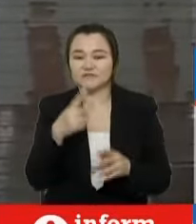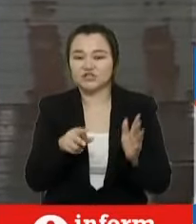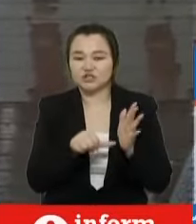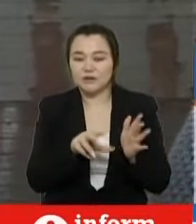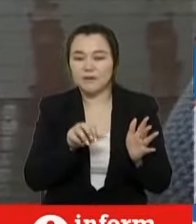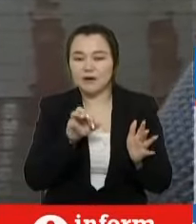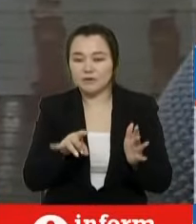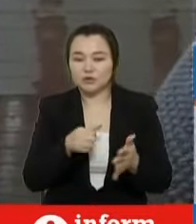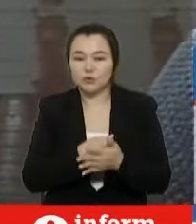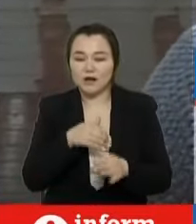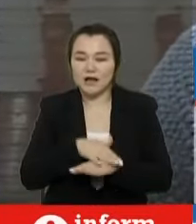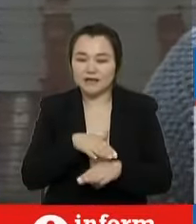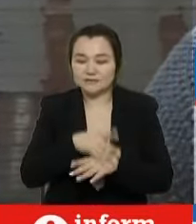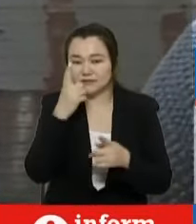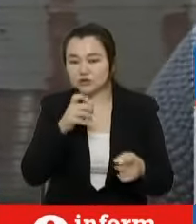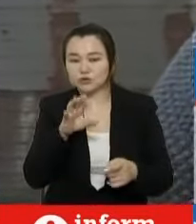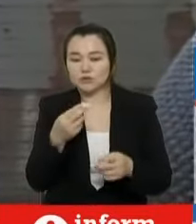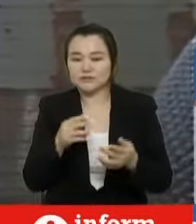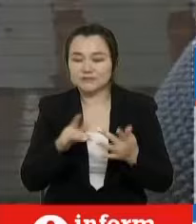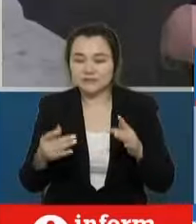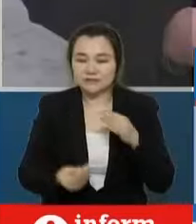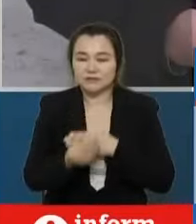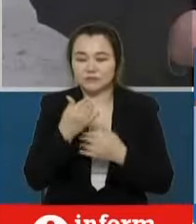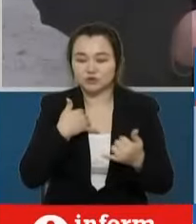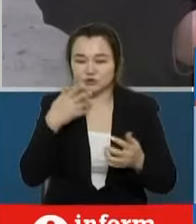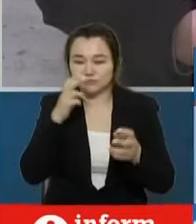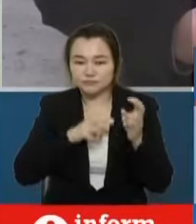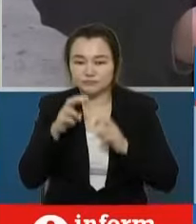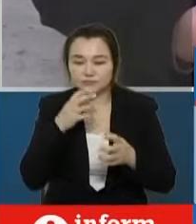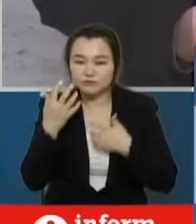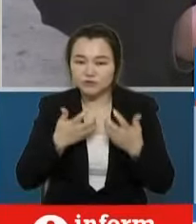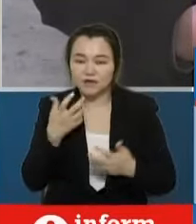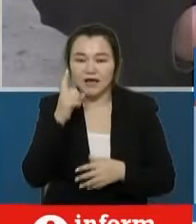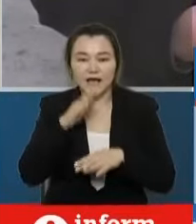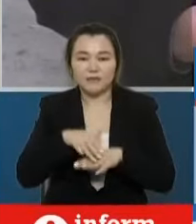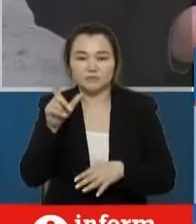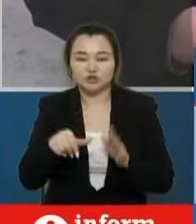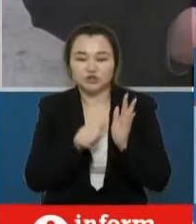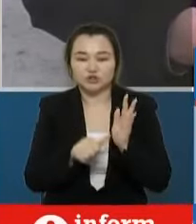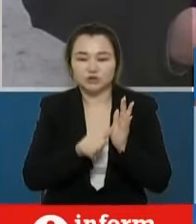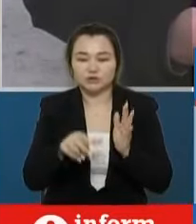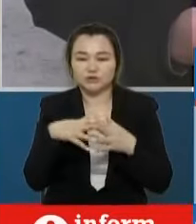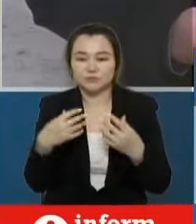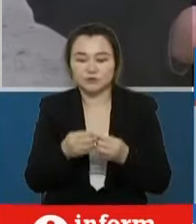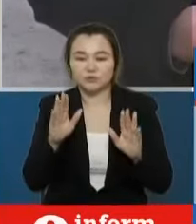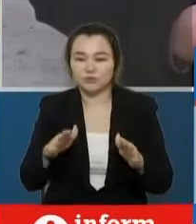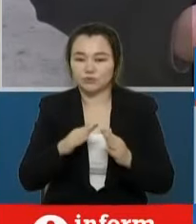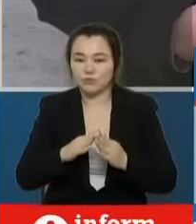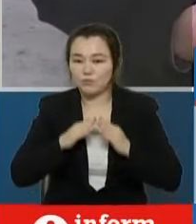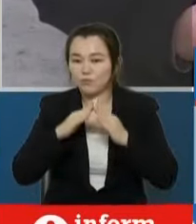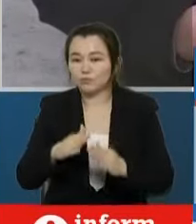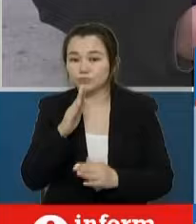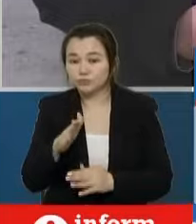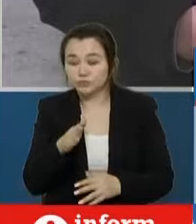дейін газеттерге бердік, әлеуметтік желілерге бердік, саралап атырмыз. Әкімдік өкілі биыл 60 отбасы ғана баспанамен қамтылады дейді. Ал